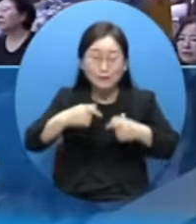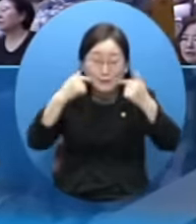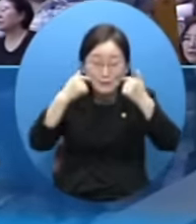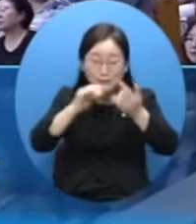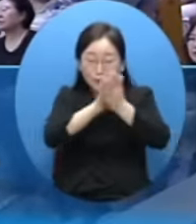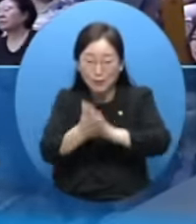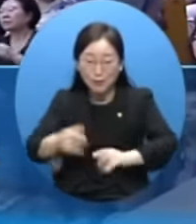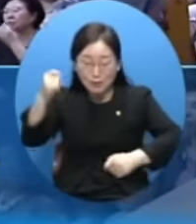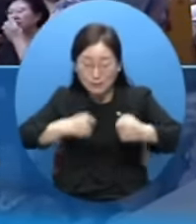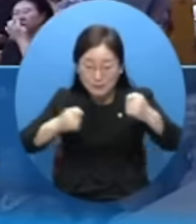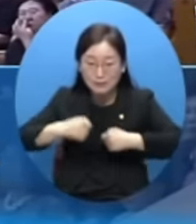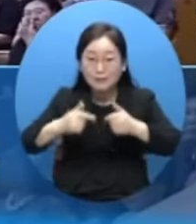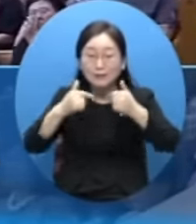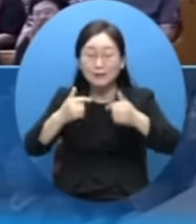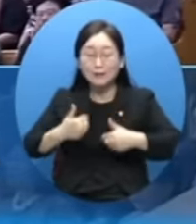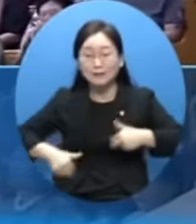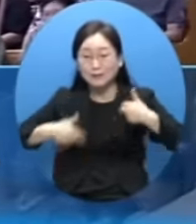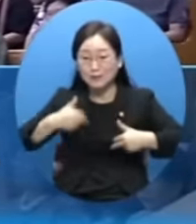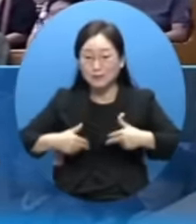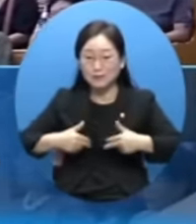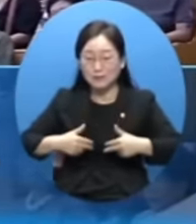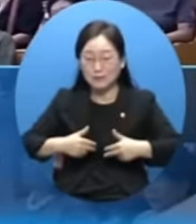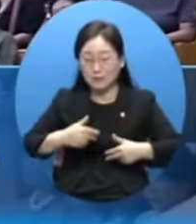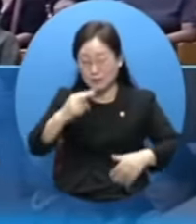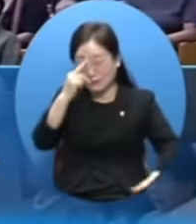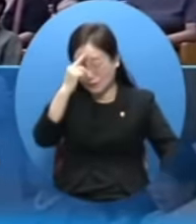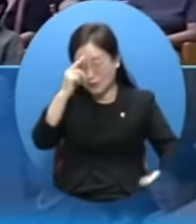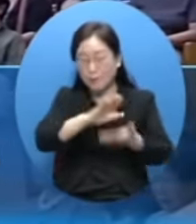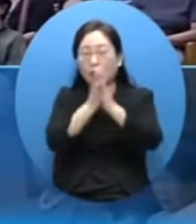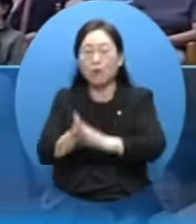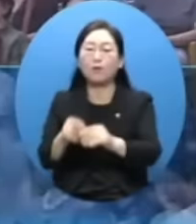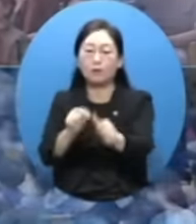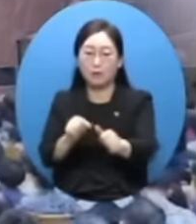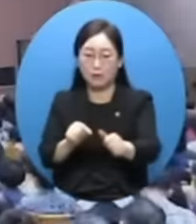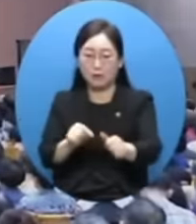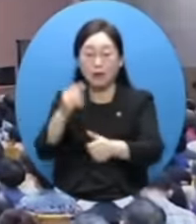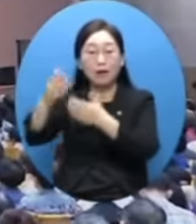즐거움을 근심으로 바꿀지어다. 하나님께 용서함을 받을